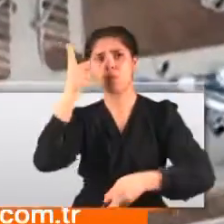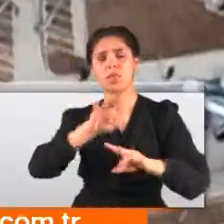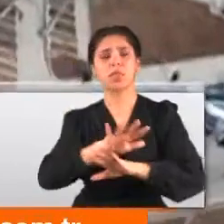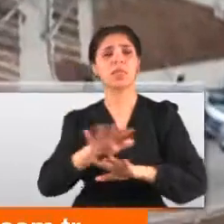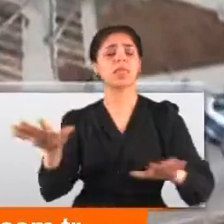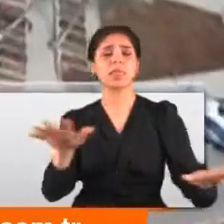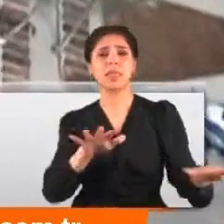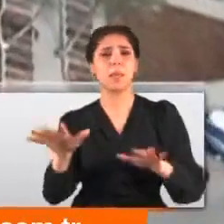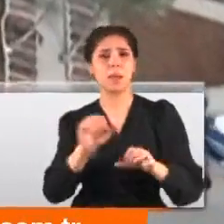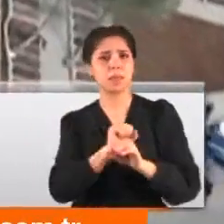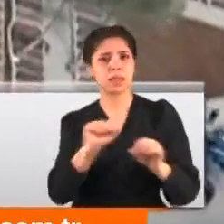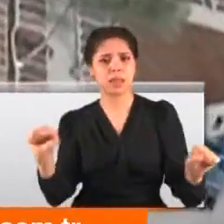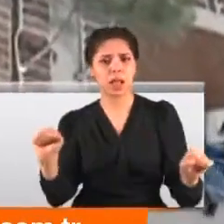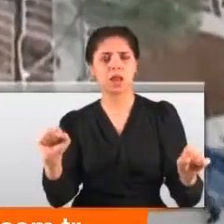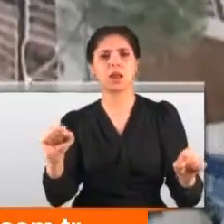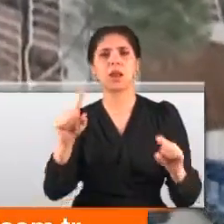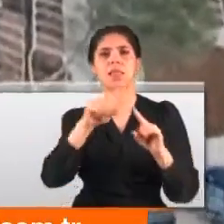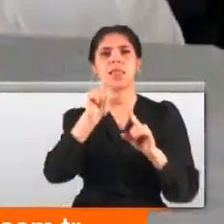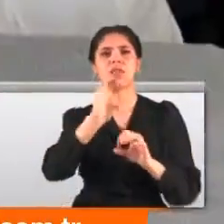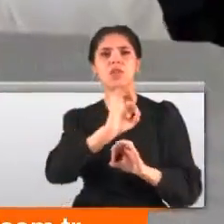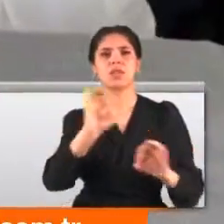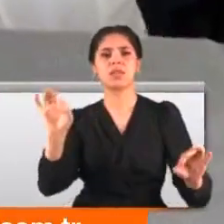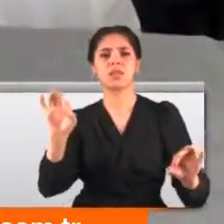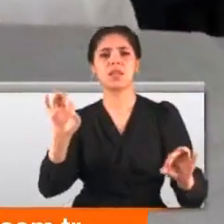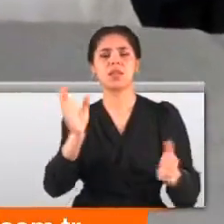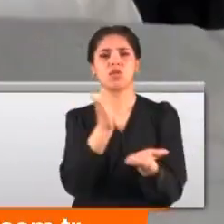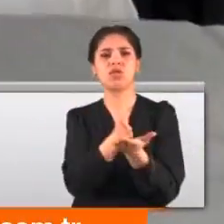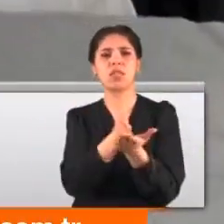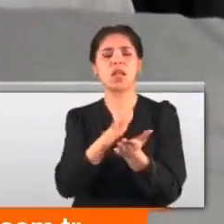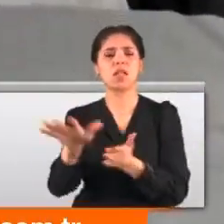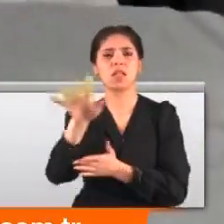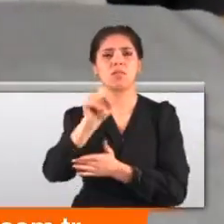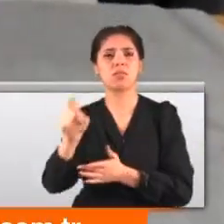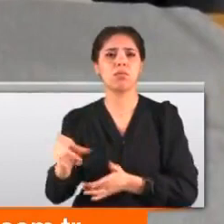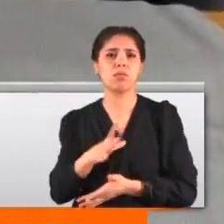acı yönlerinden biri de kimliksiz cenazeler.